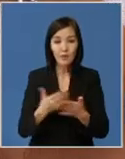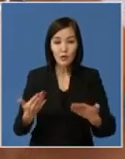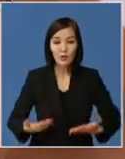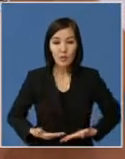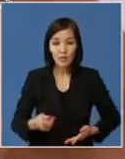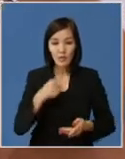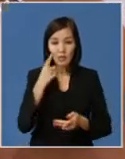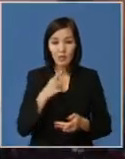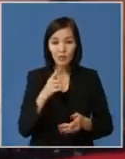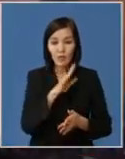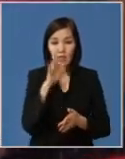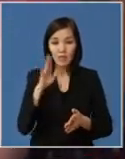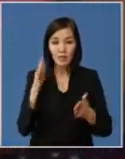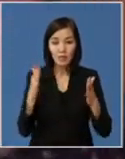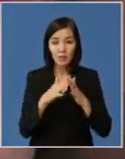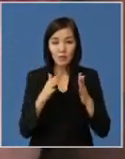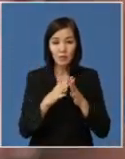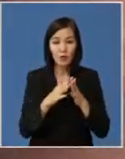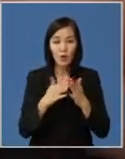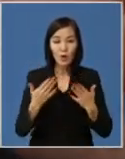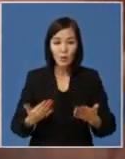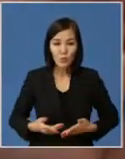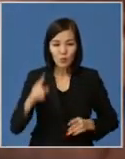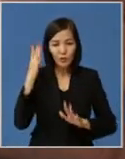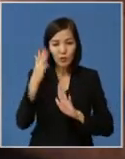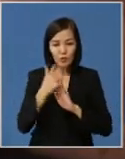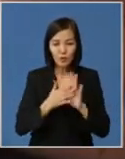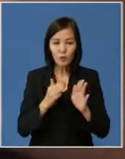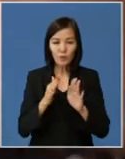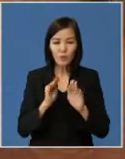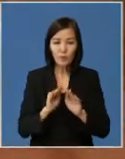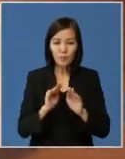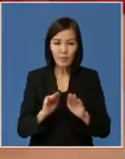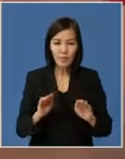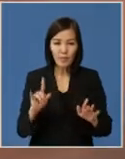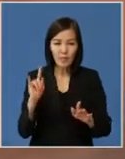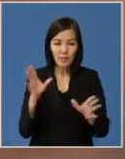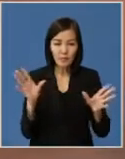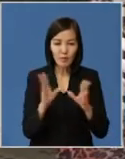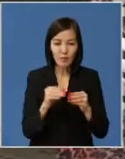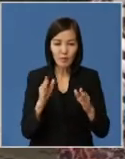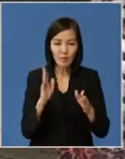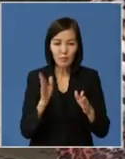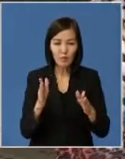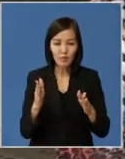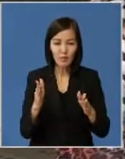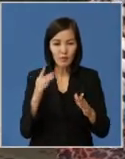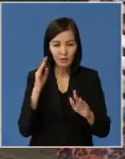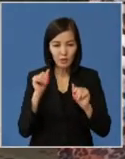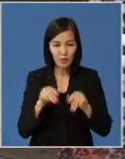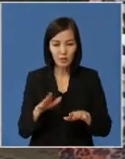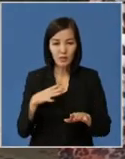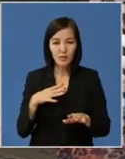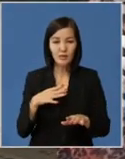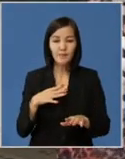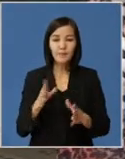тұратындарын айтуынша аналар үйінде олар өмірдің мәнін түсініп қандай жағдайда да балалармен бірге болуға бел байлап отыр. Қоғамның жұмысы